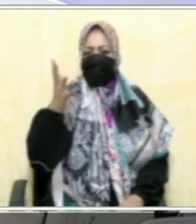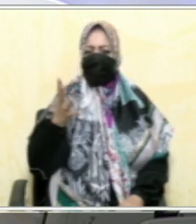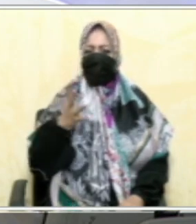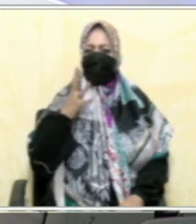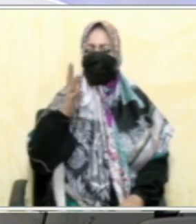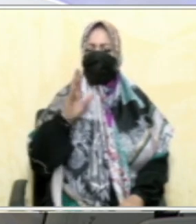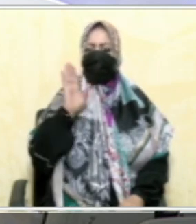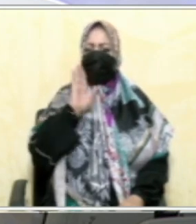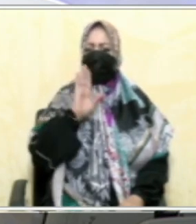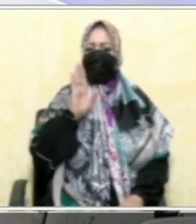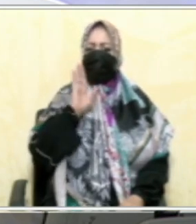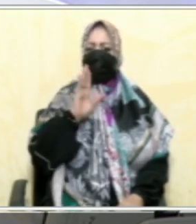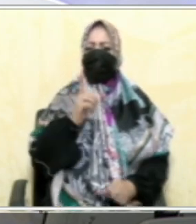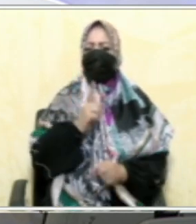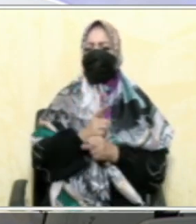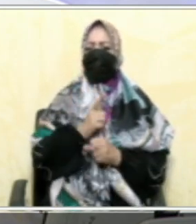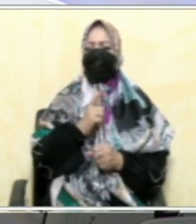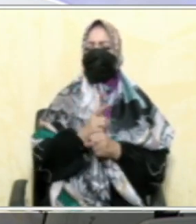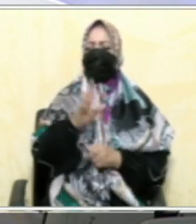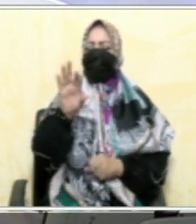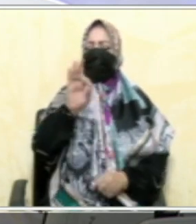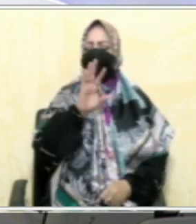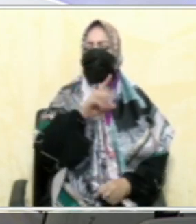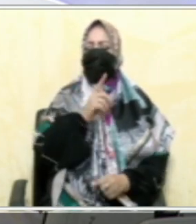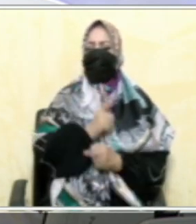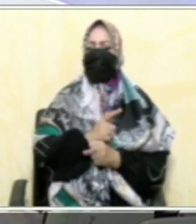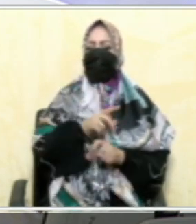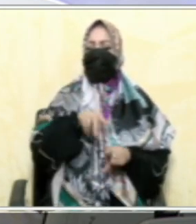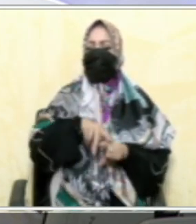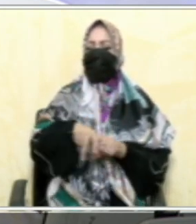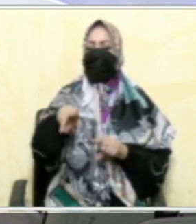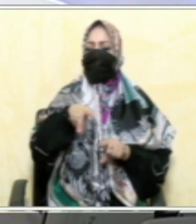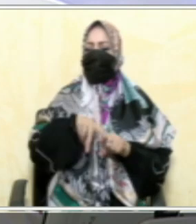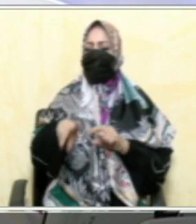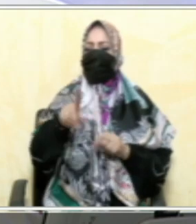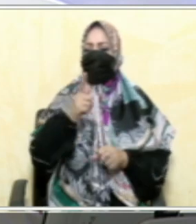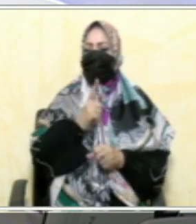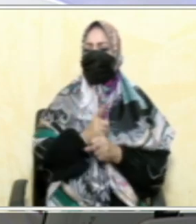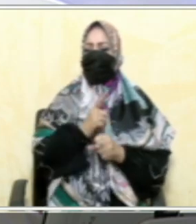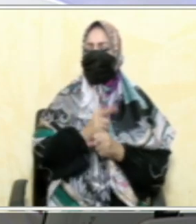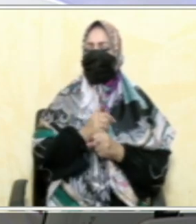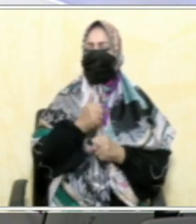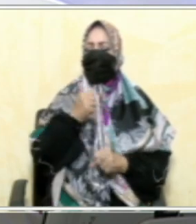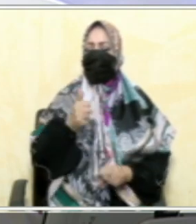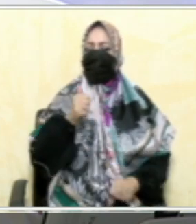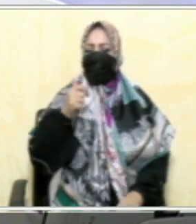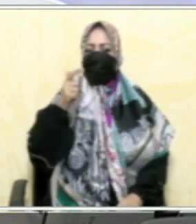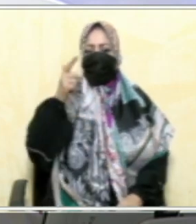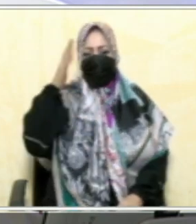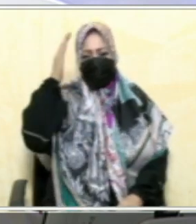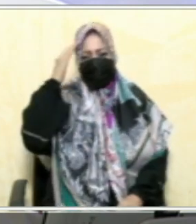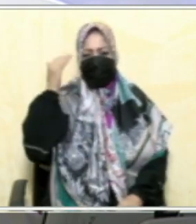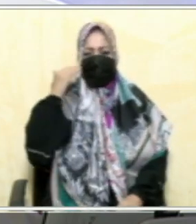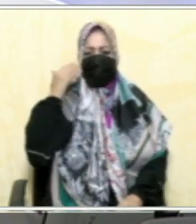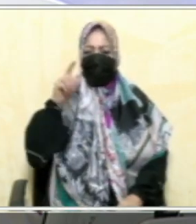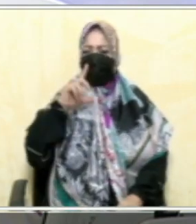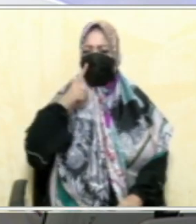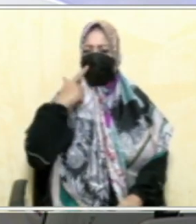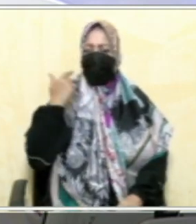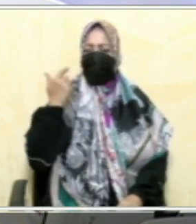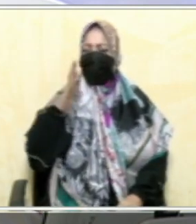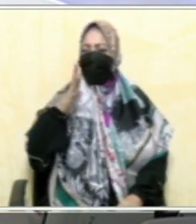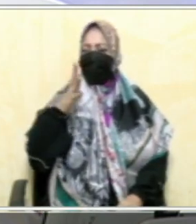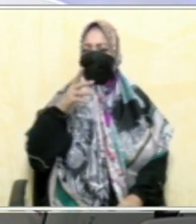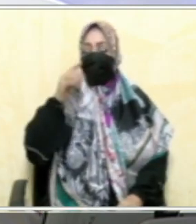الرجال، وخاصة أنا أود التأكيد هنا والتركيز على المرحلة الابتدائية من الصف الأول